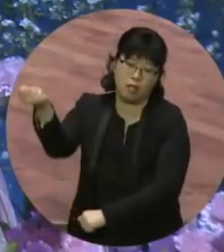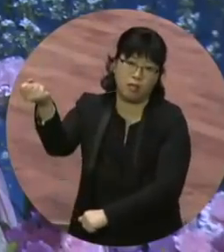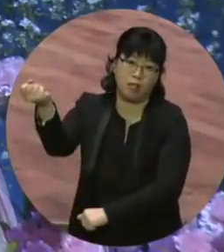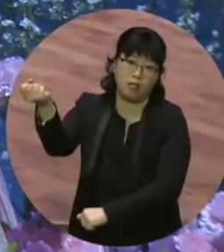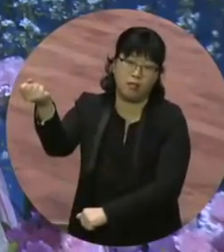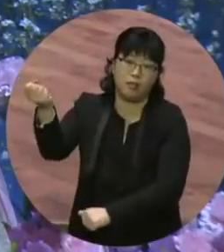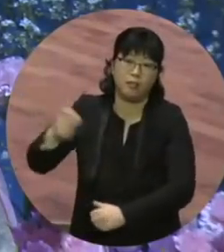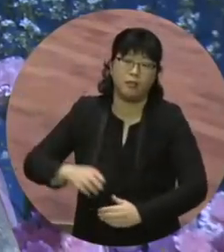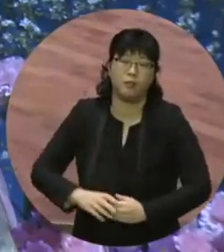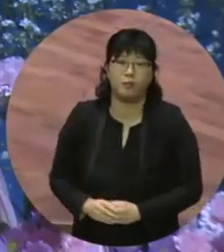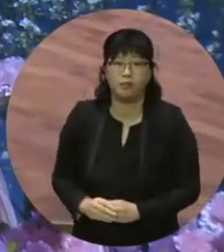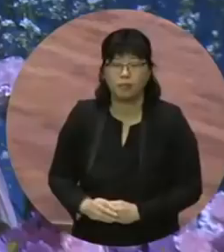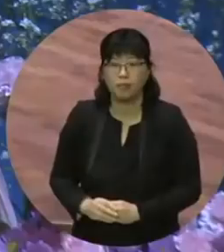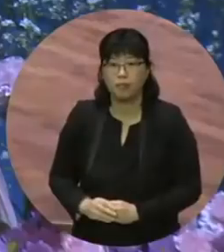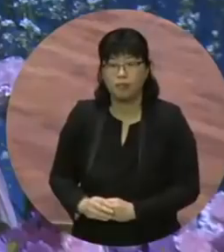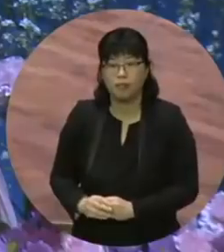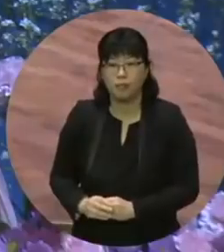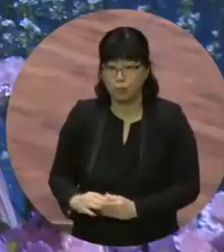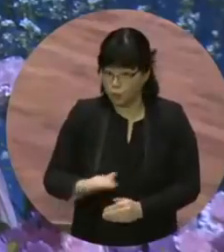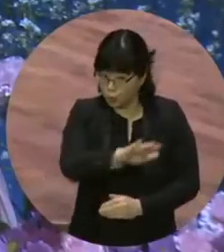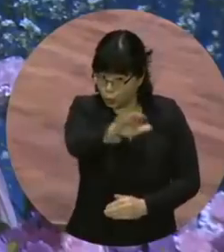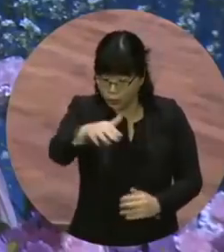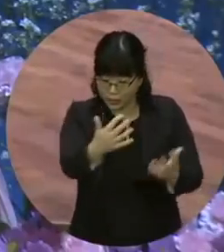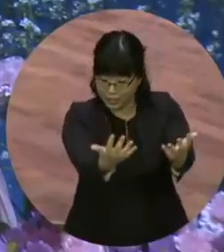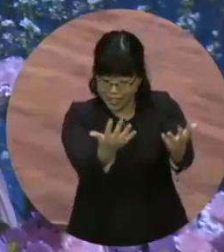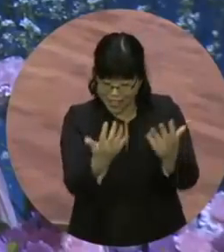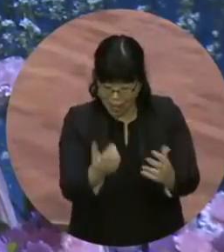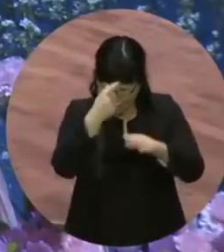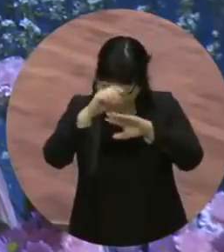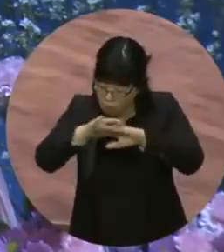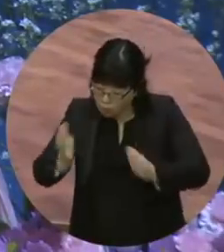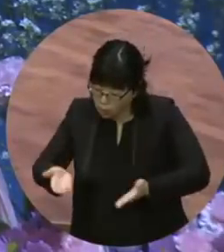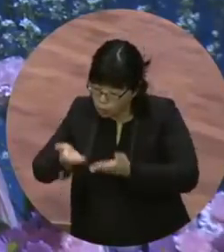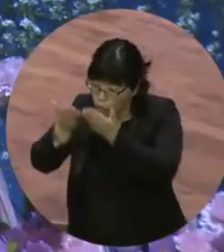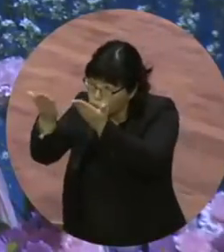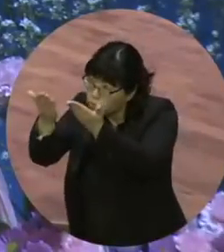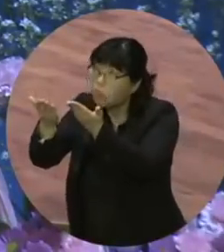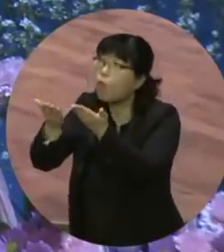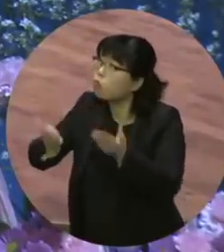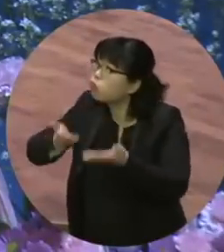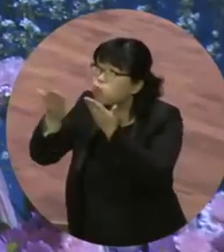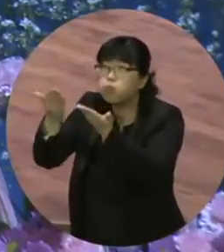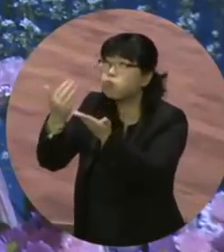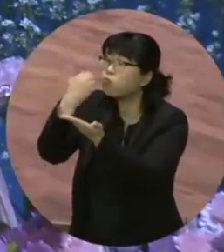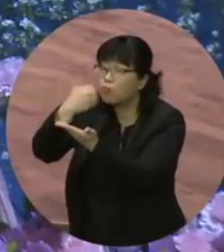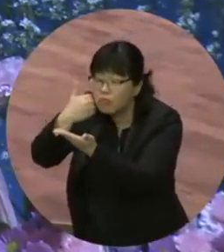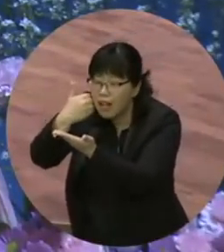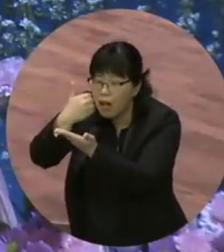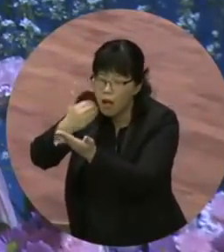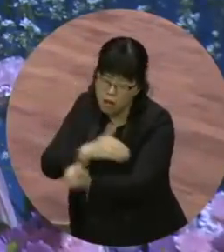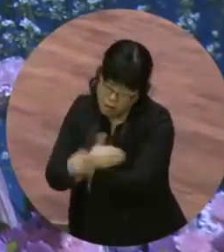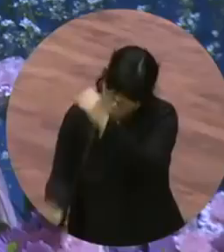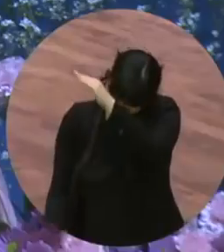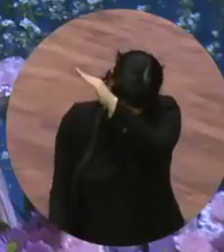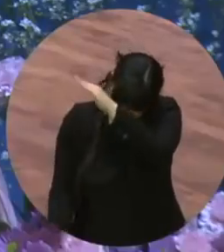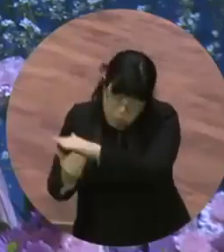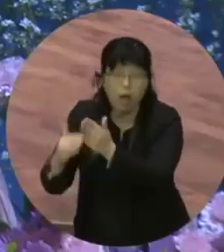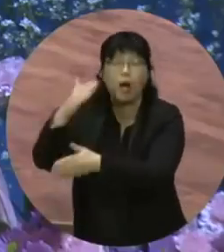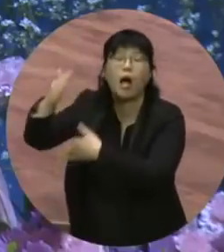전능한 하나님 앞에 나와서 우리가 지금 예배하고 있습니다. 출산할 수